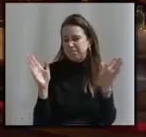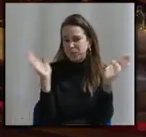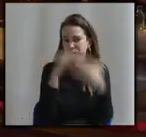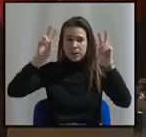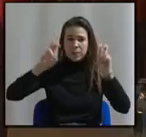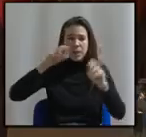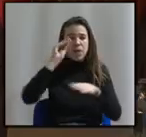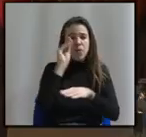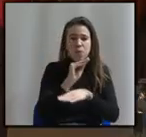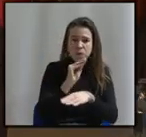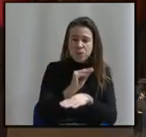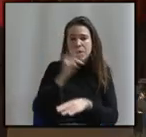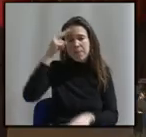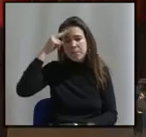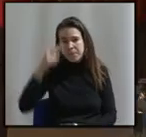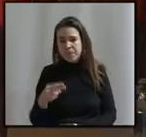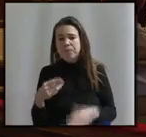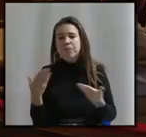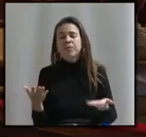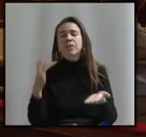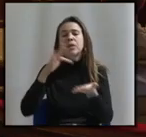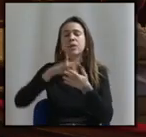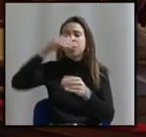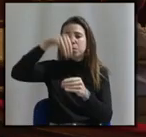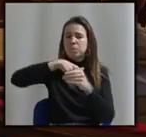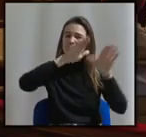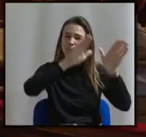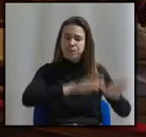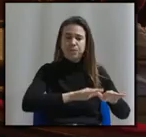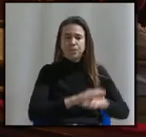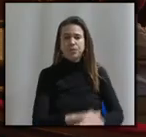Gràcies, senyor Anglada. Per tant, passem a votació. Vots a favor de la moció?